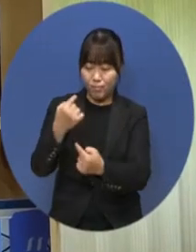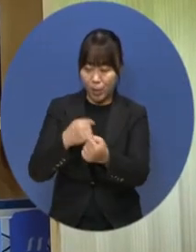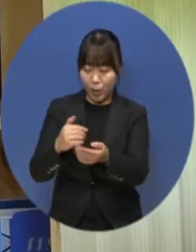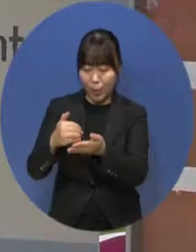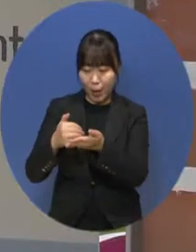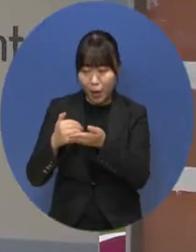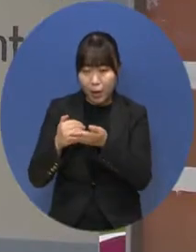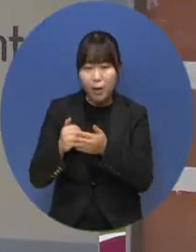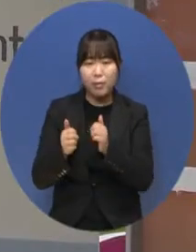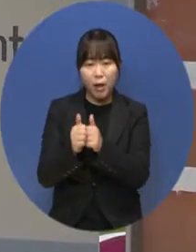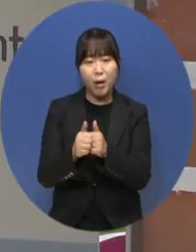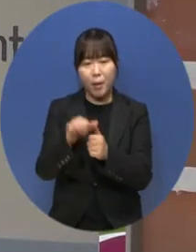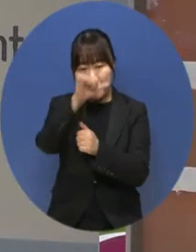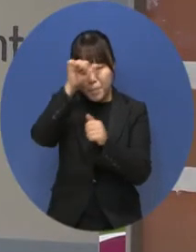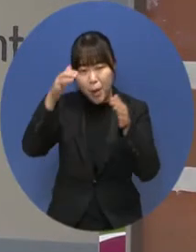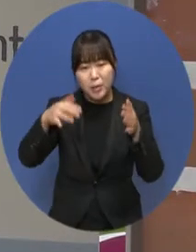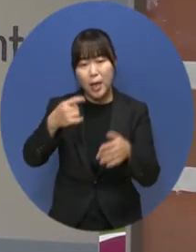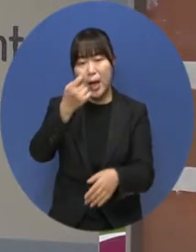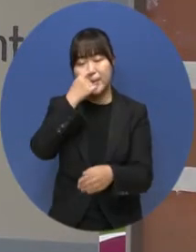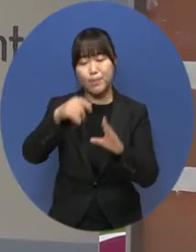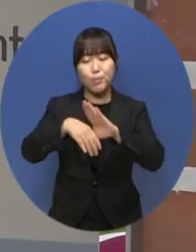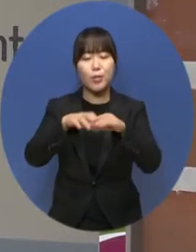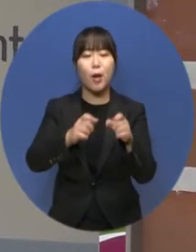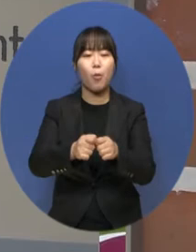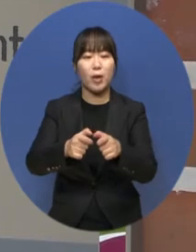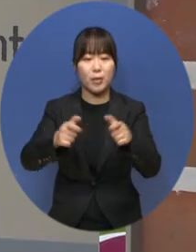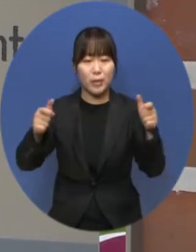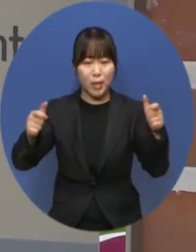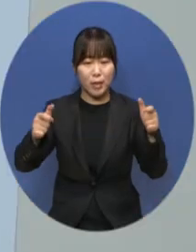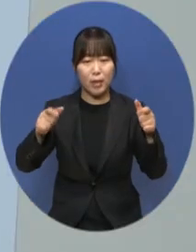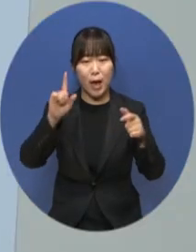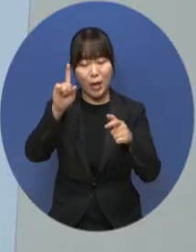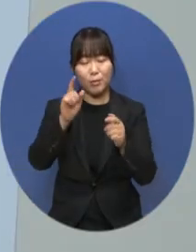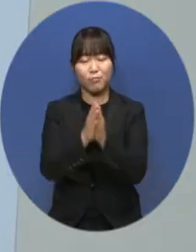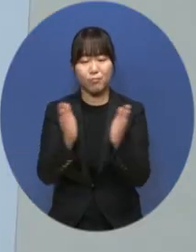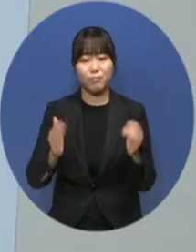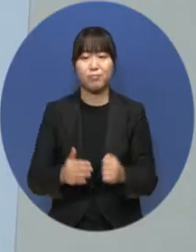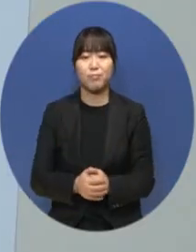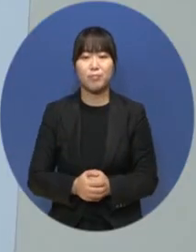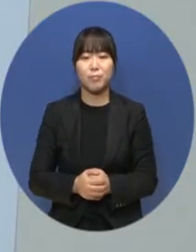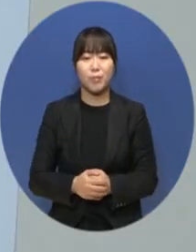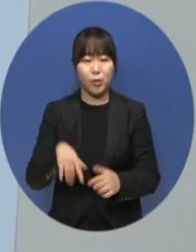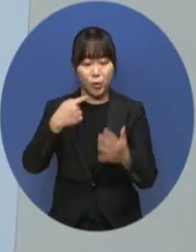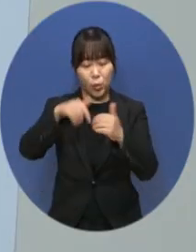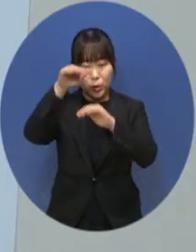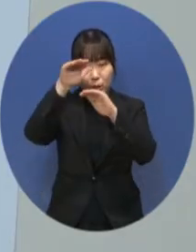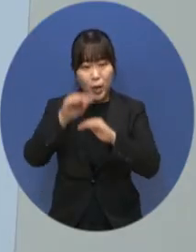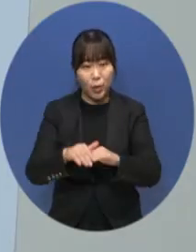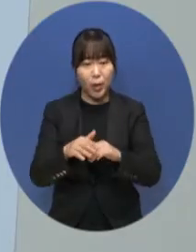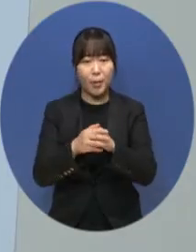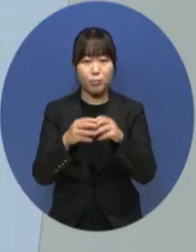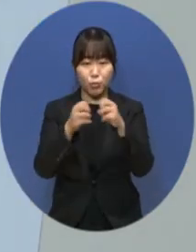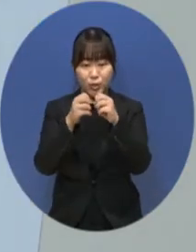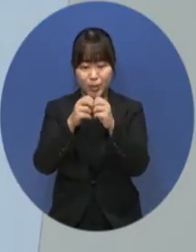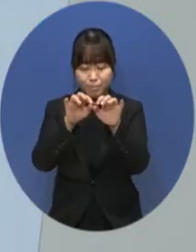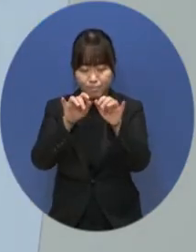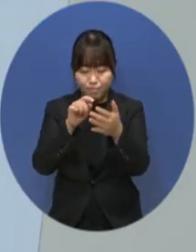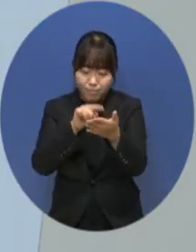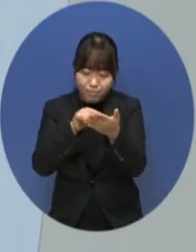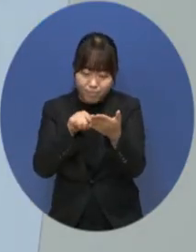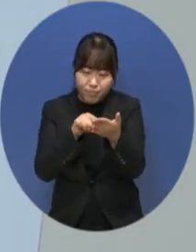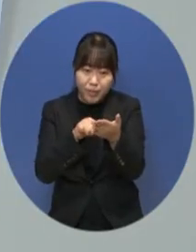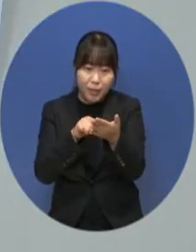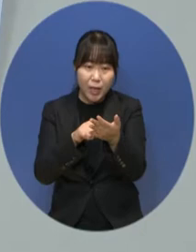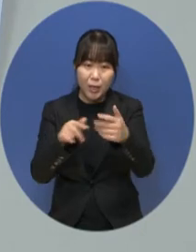따라 평생 학습 문화 확산의 일환으로 실시됐습니다. 교육 내용은 메시지 작성, 영상